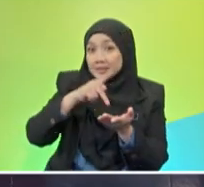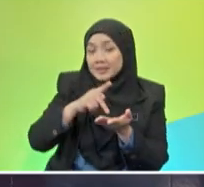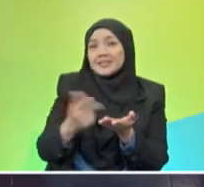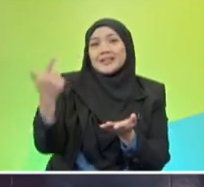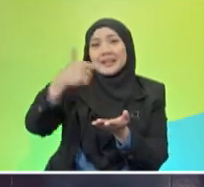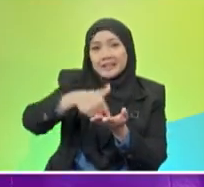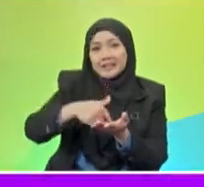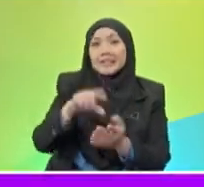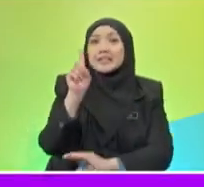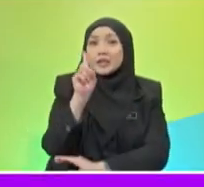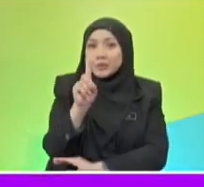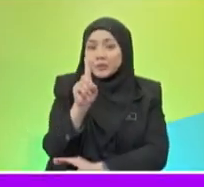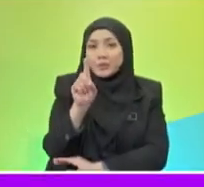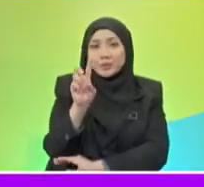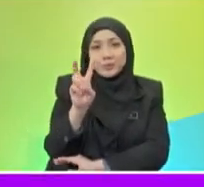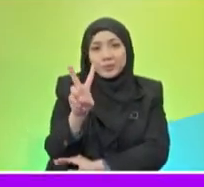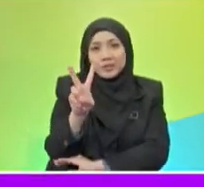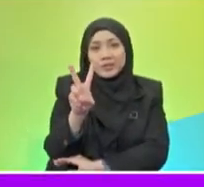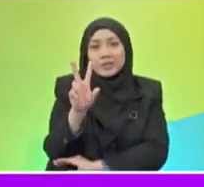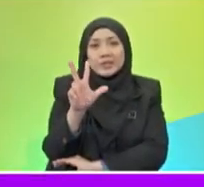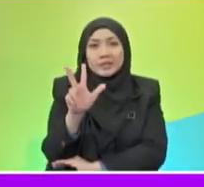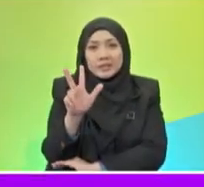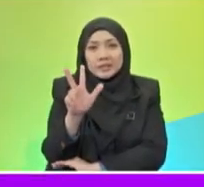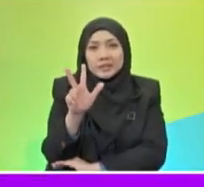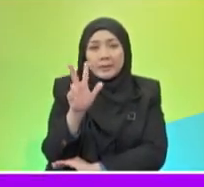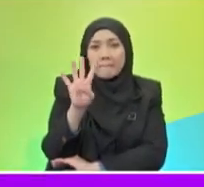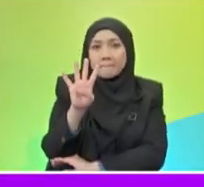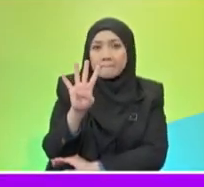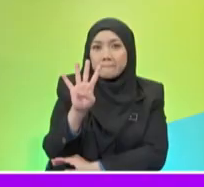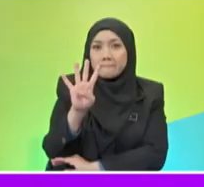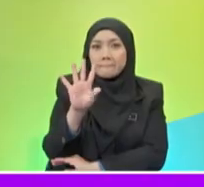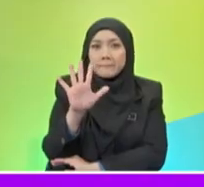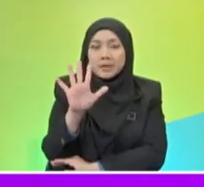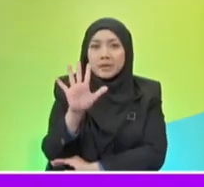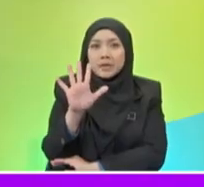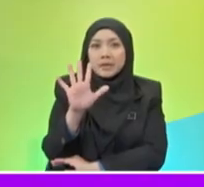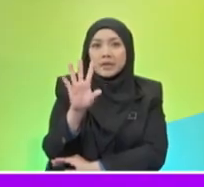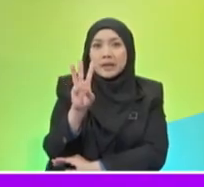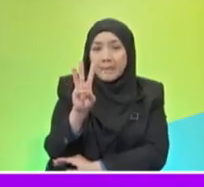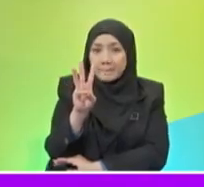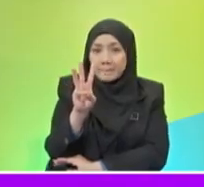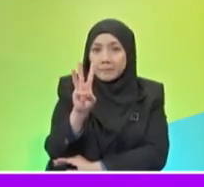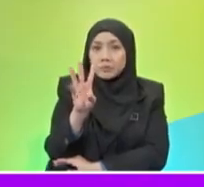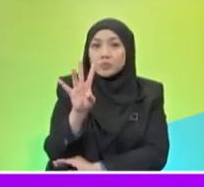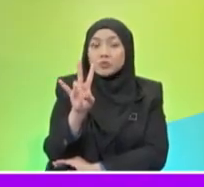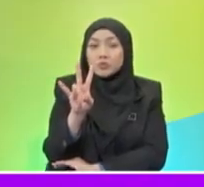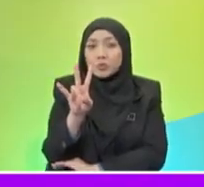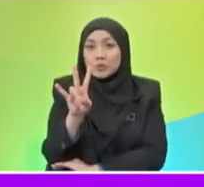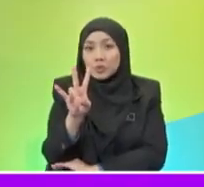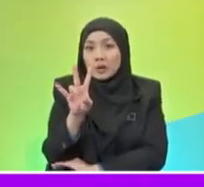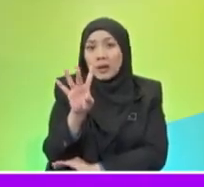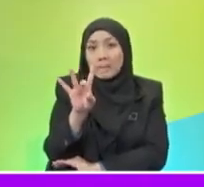Okey, satu, dua, tiga, empat, lima, enam,